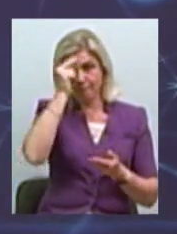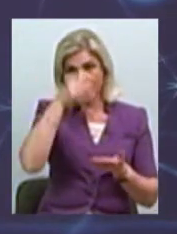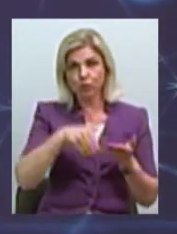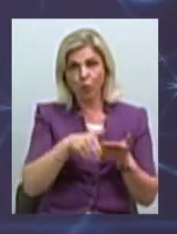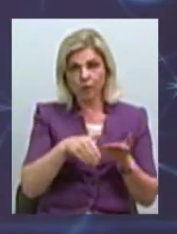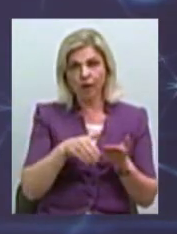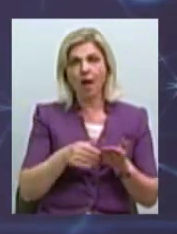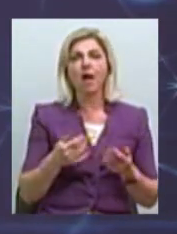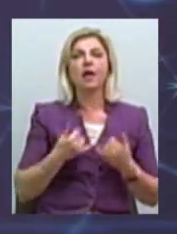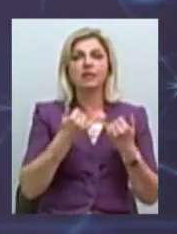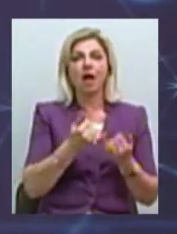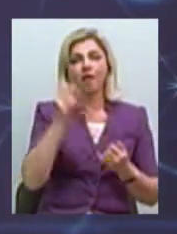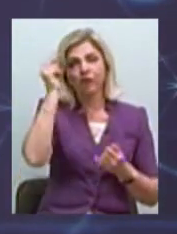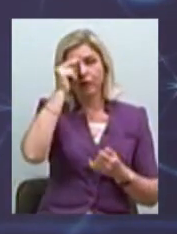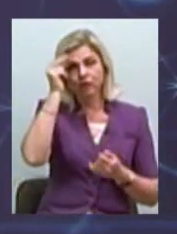ну,